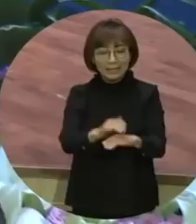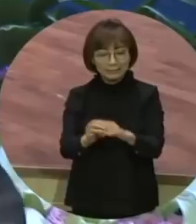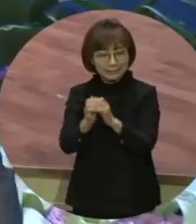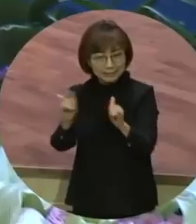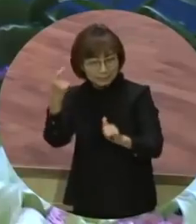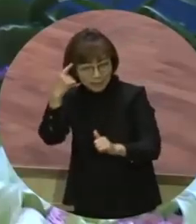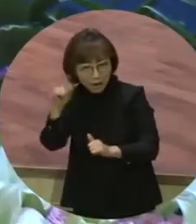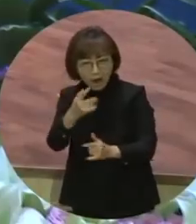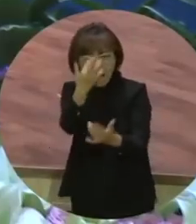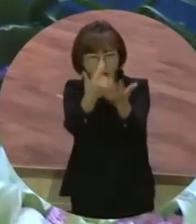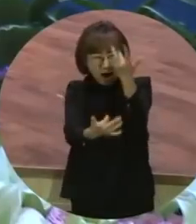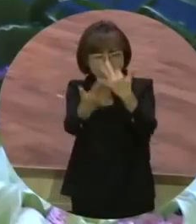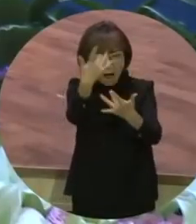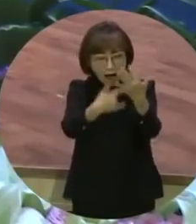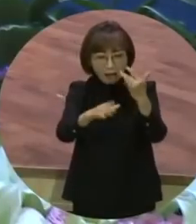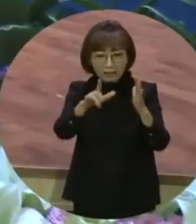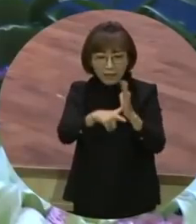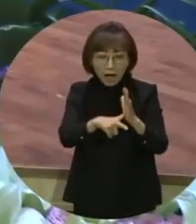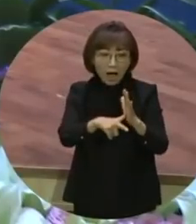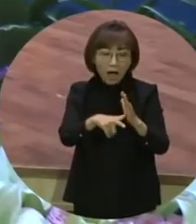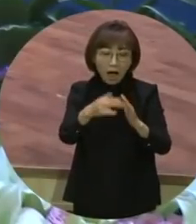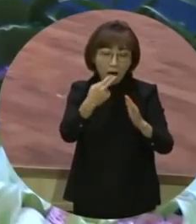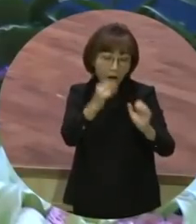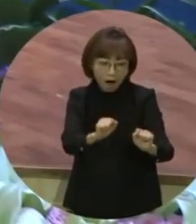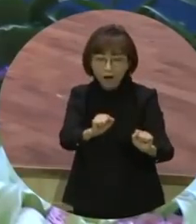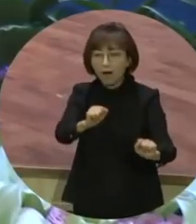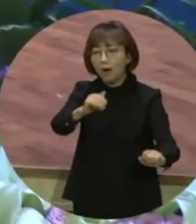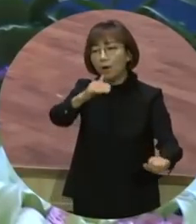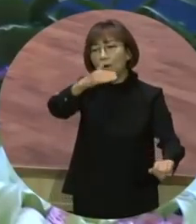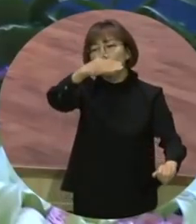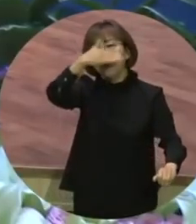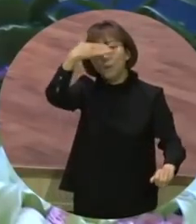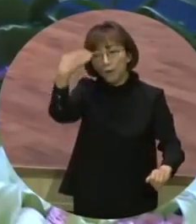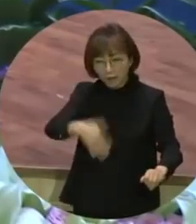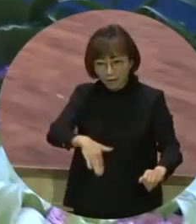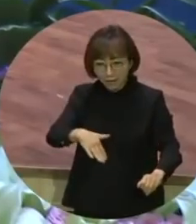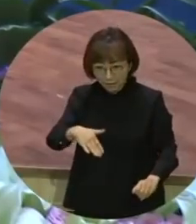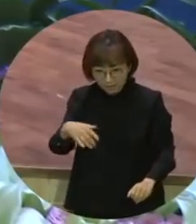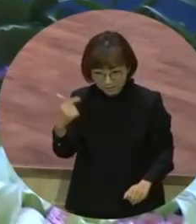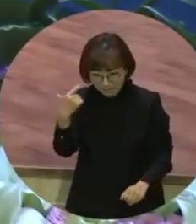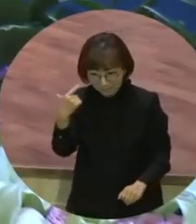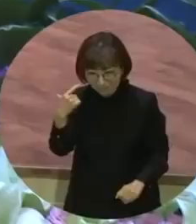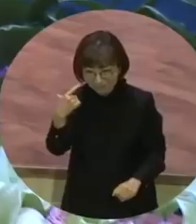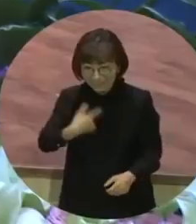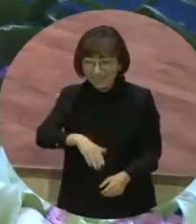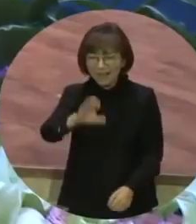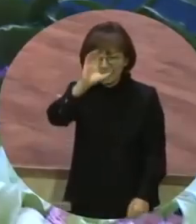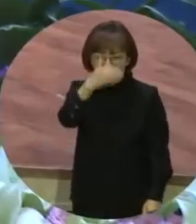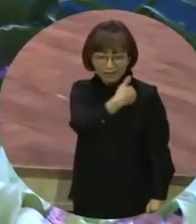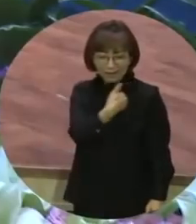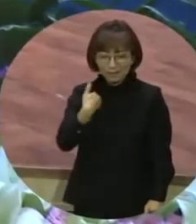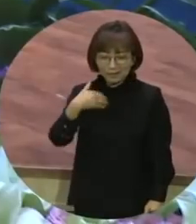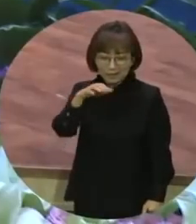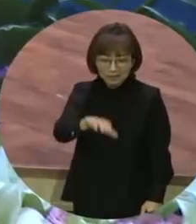다행스럽게 피해를 보지 않았다라는 그런 뉴스입니다. 가톨릭은 이런